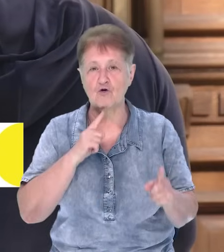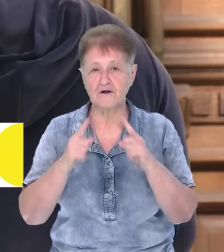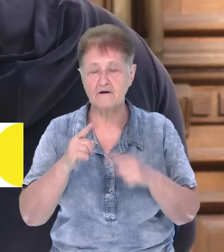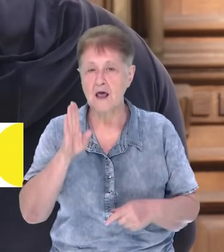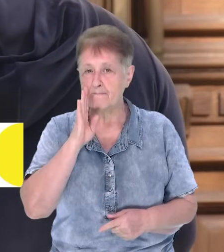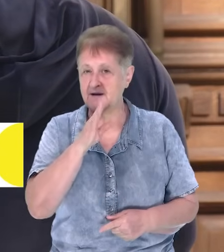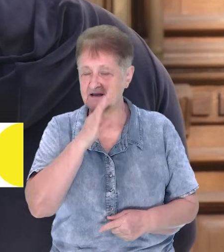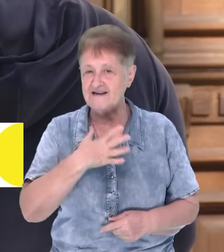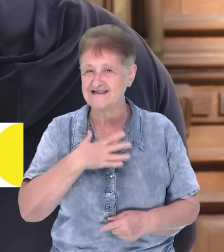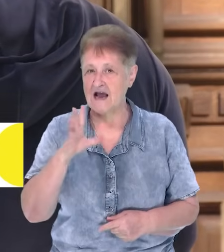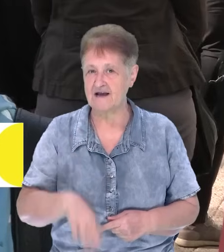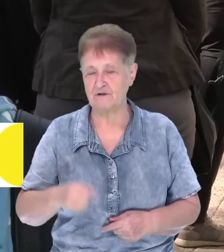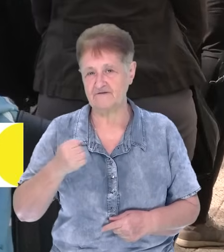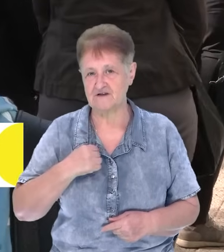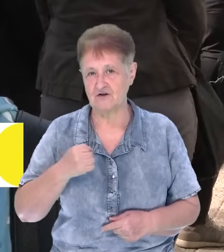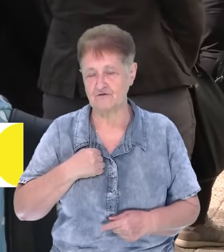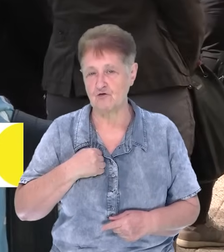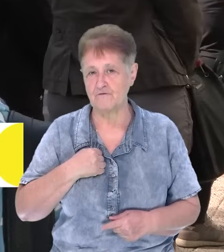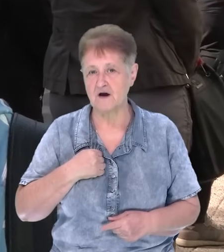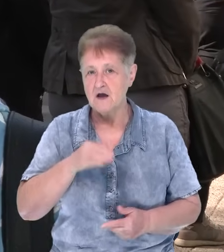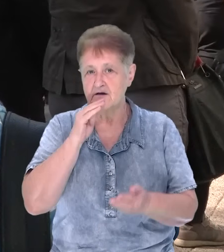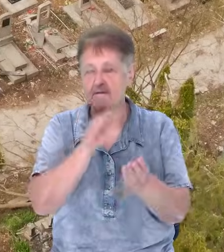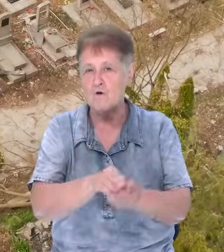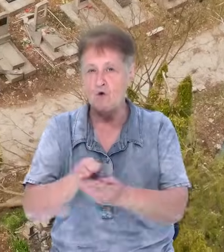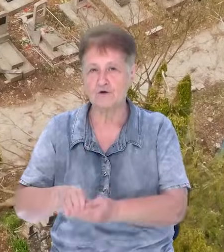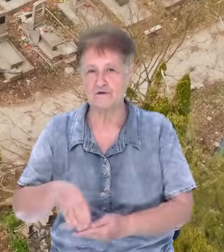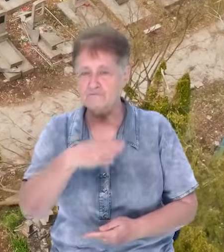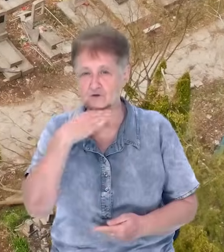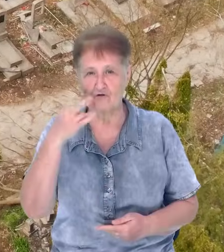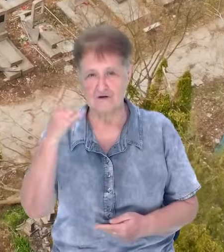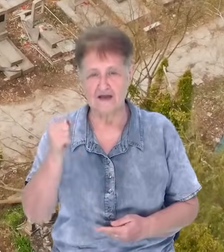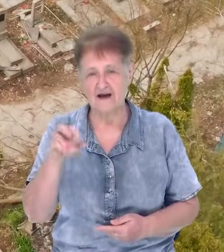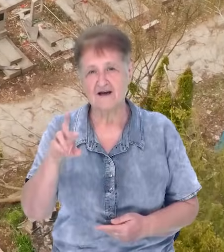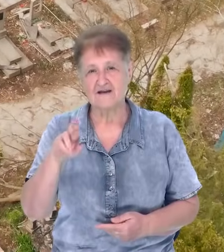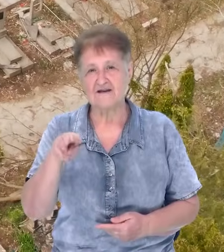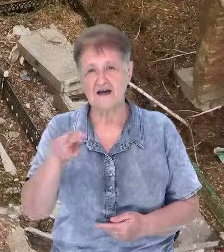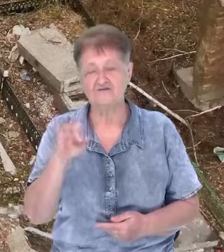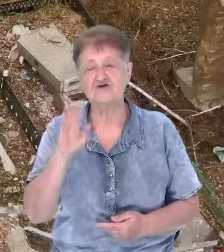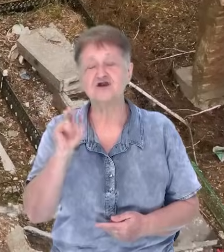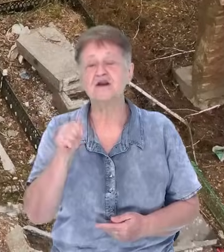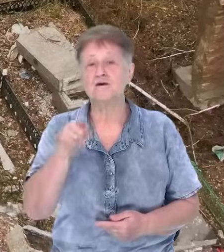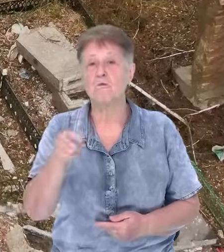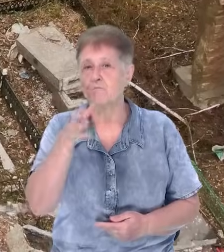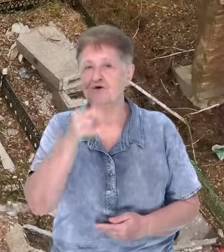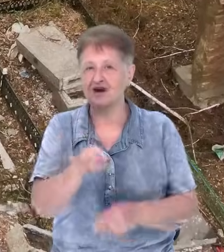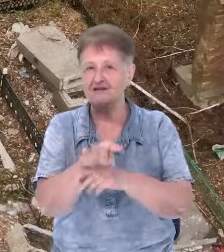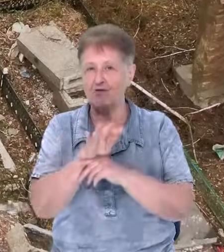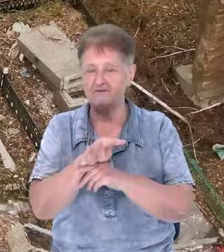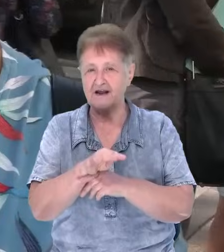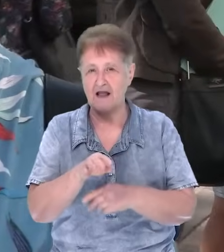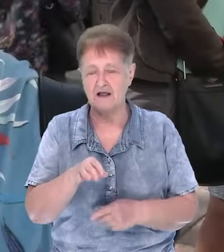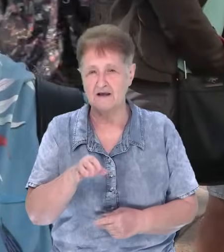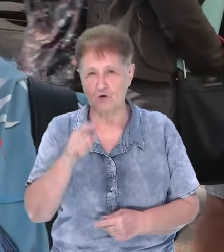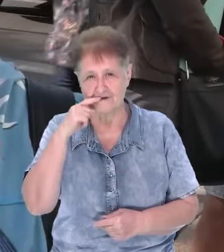матері загиблих військових. Син Олени Запеки похований на кладовищі Яцево, яке під час блокади міста обстрілювали